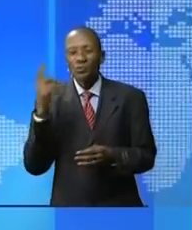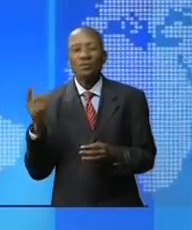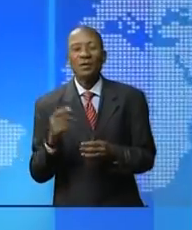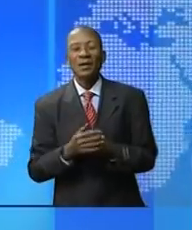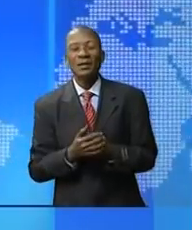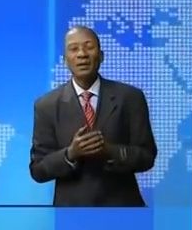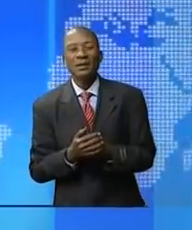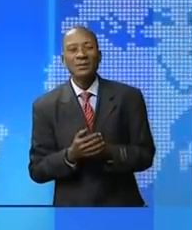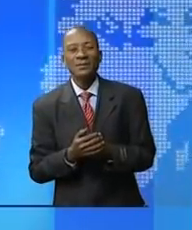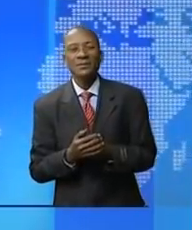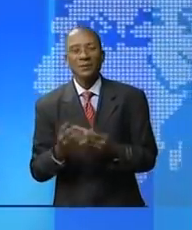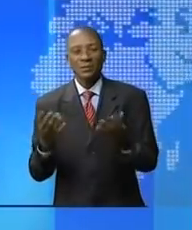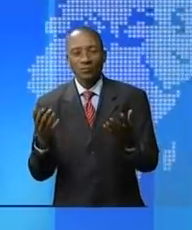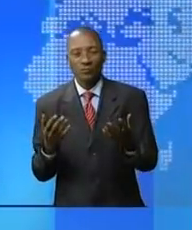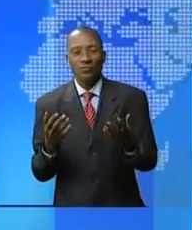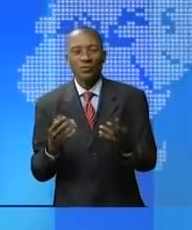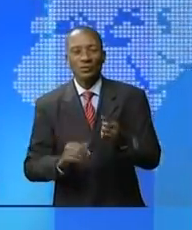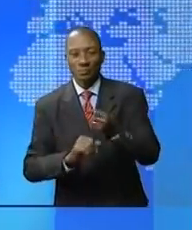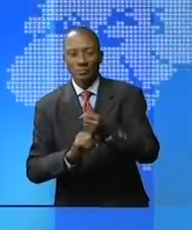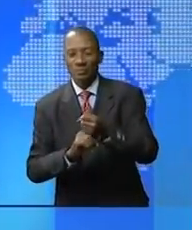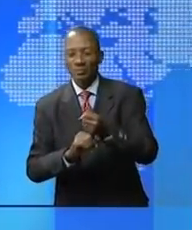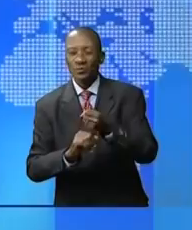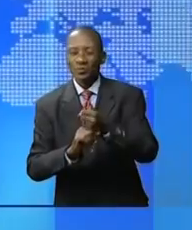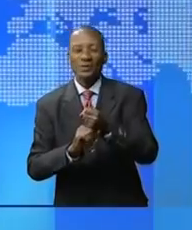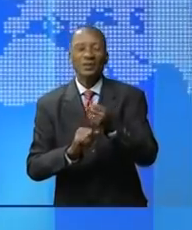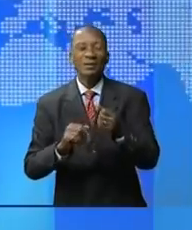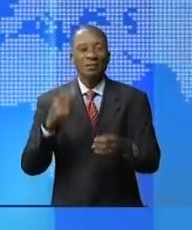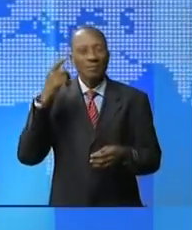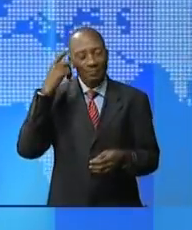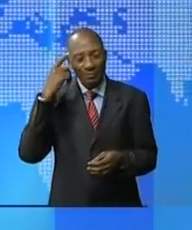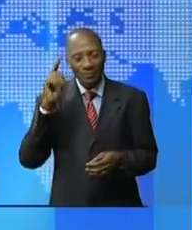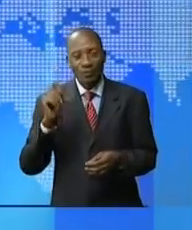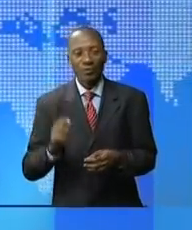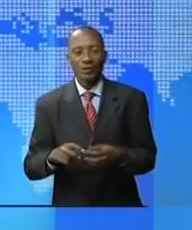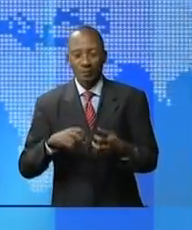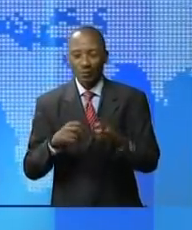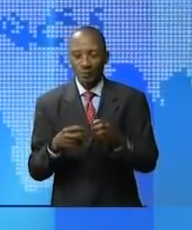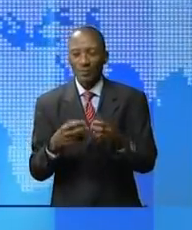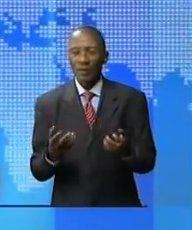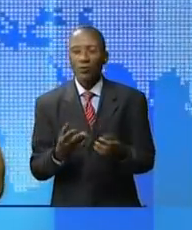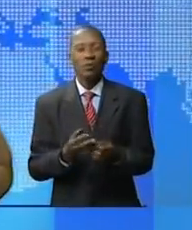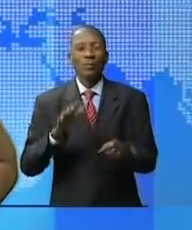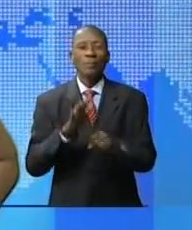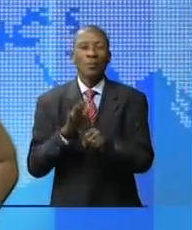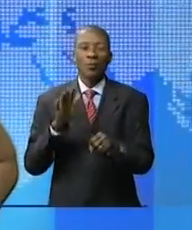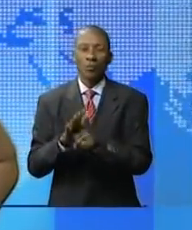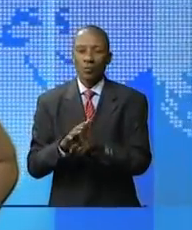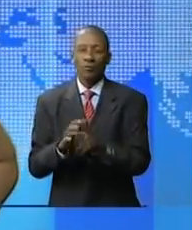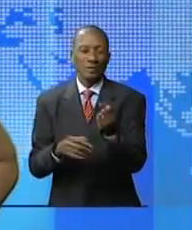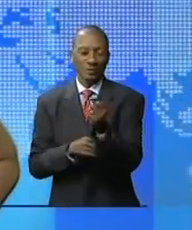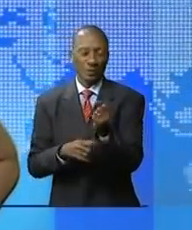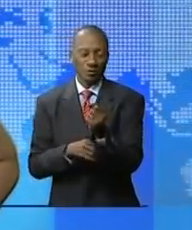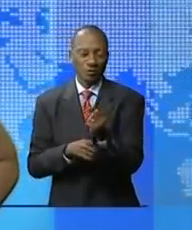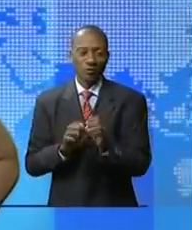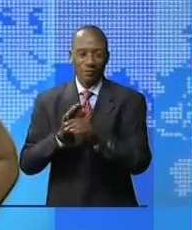de sa troisième promotion qui ont fini les études humanitaires. Au total, 55 lauréats de cette école consulaire